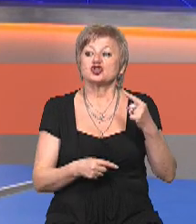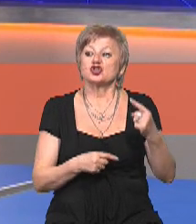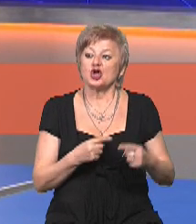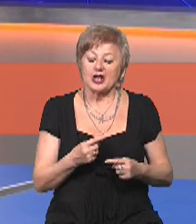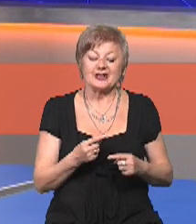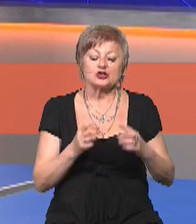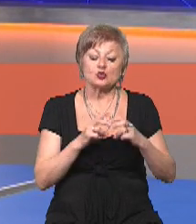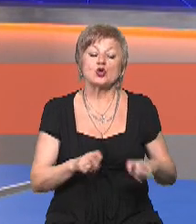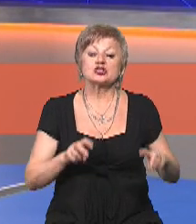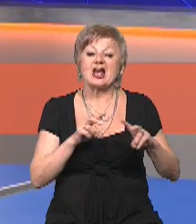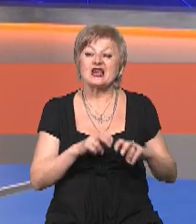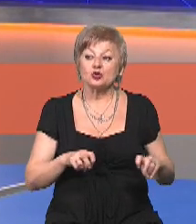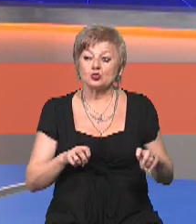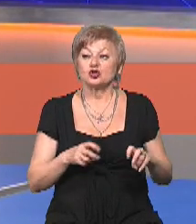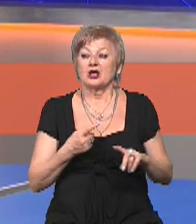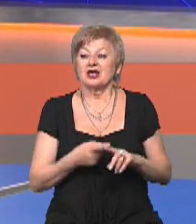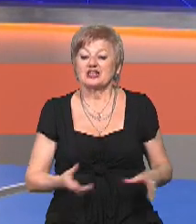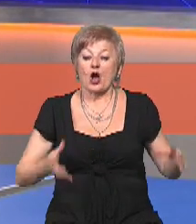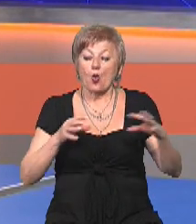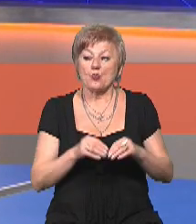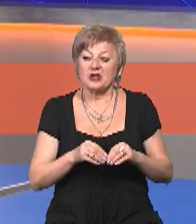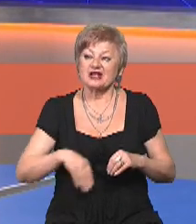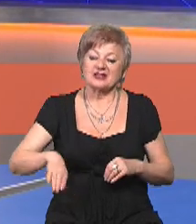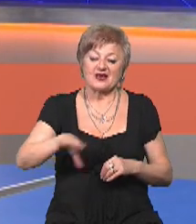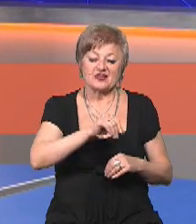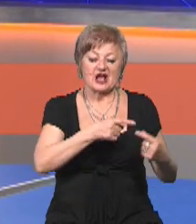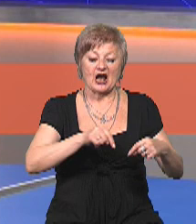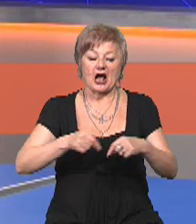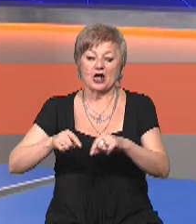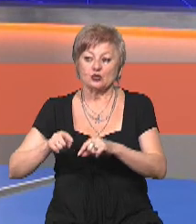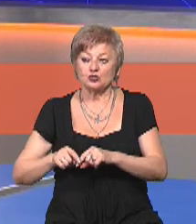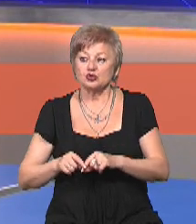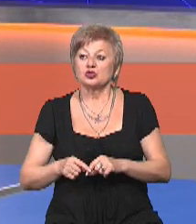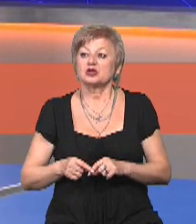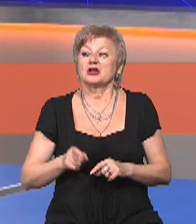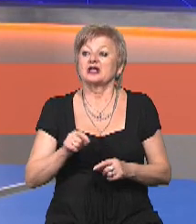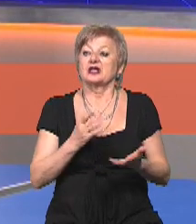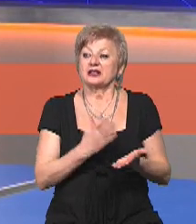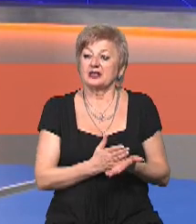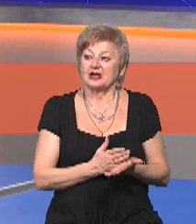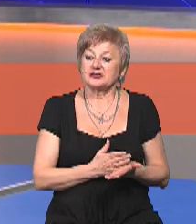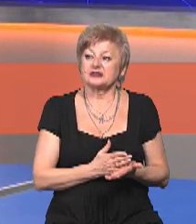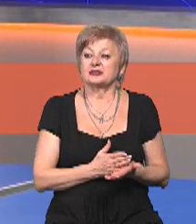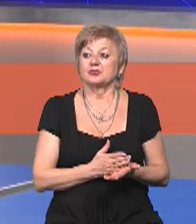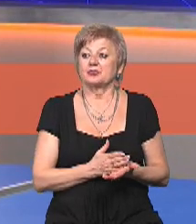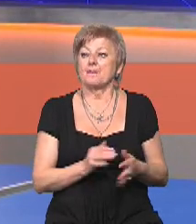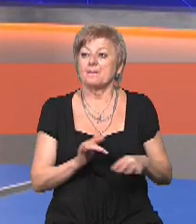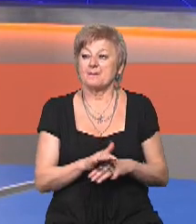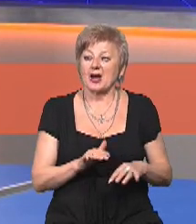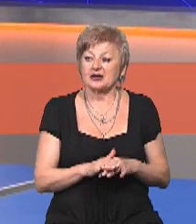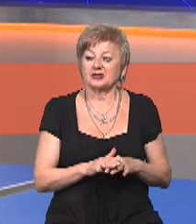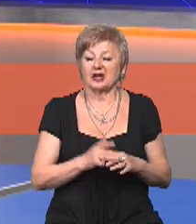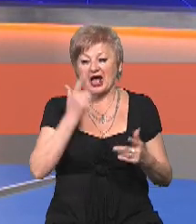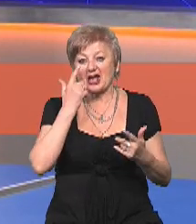саме дослідження, і вона об'єднує 7 галузей, які інтегруються. Там є і математика,